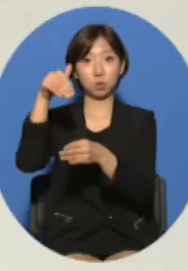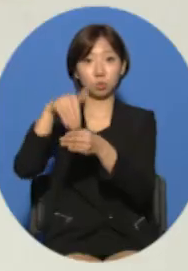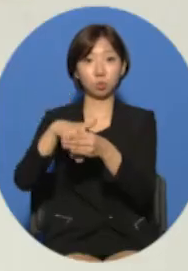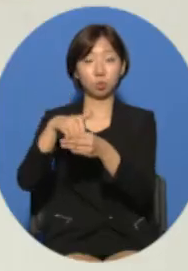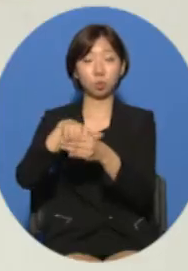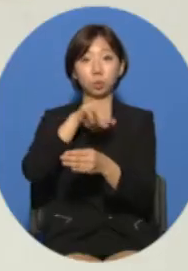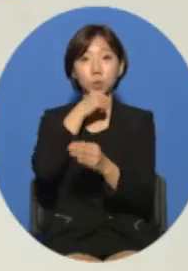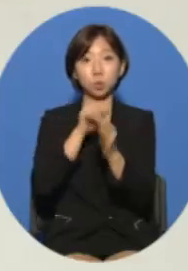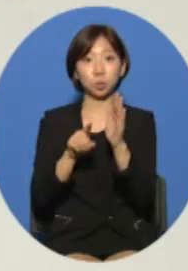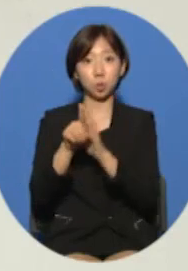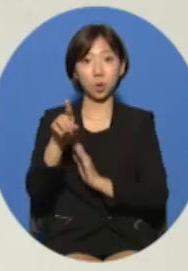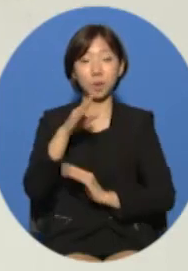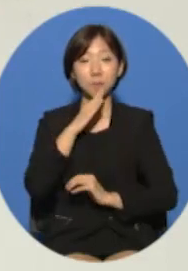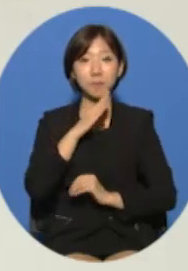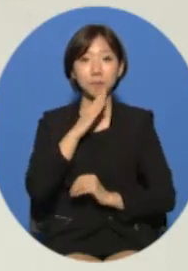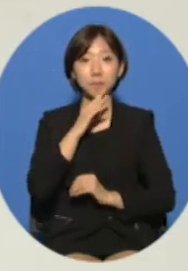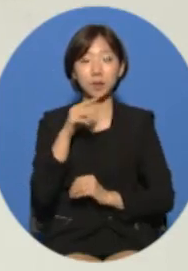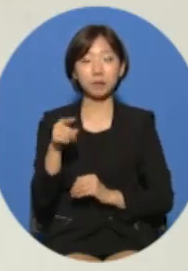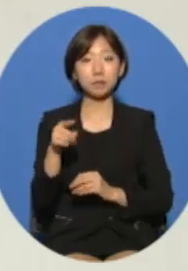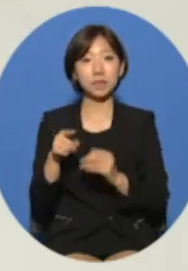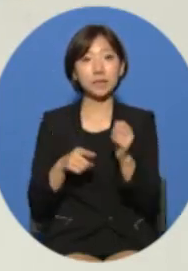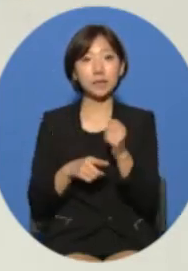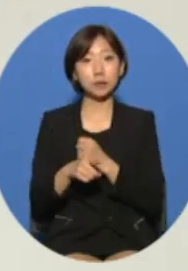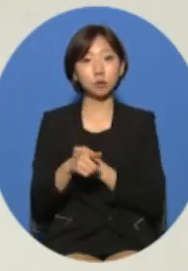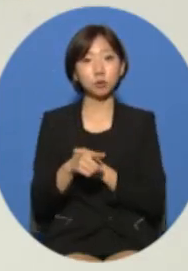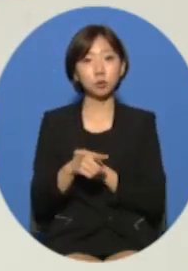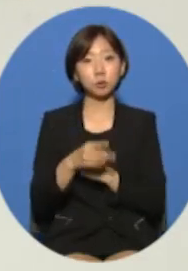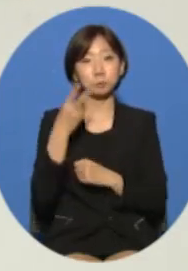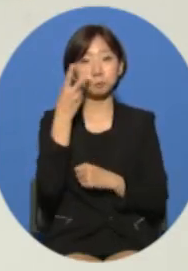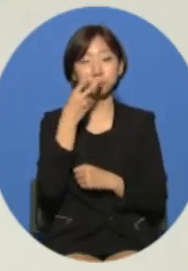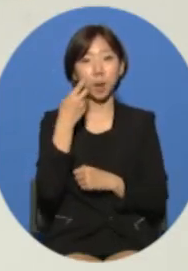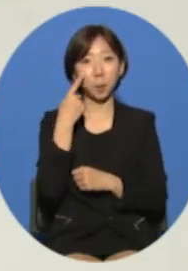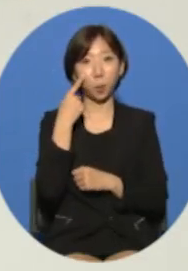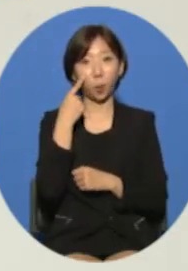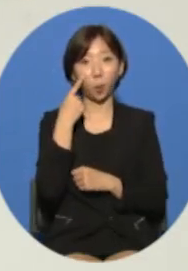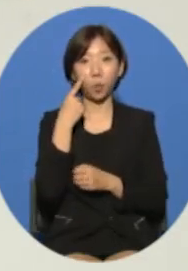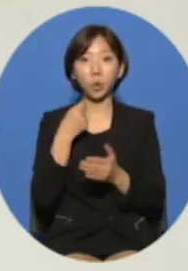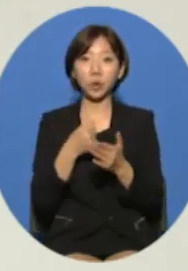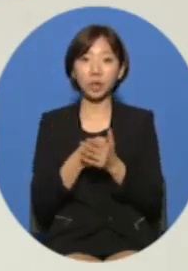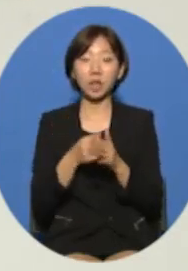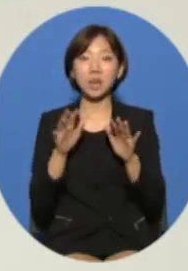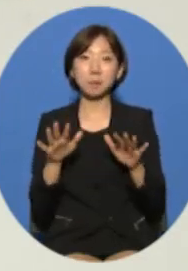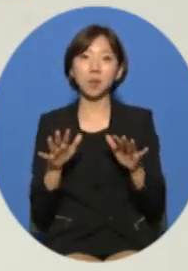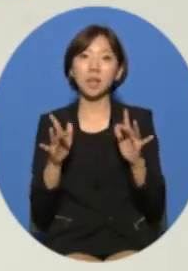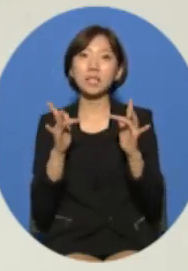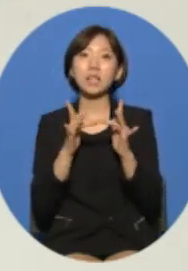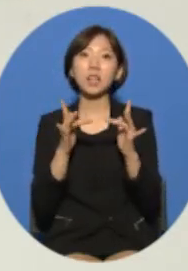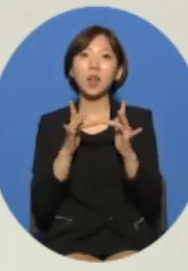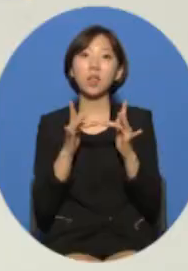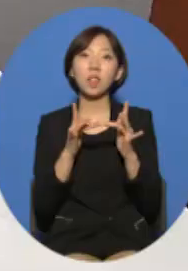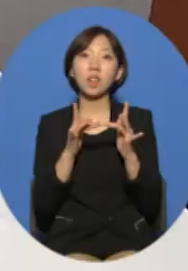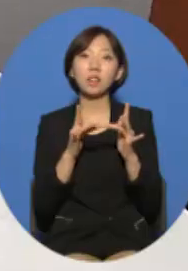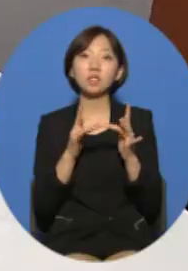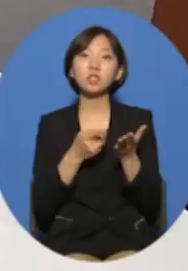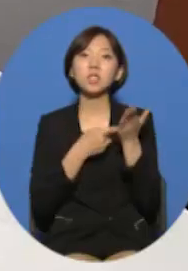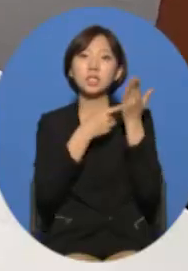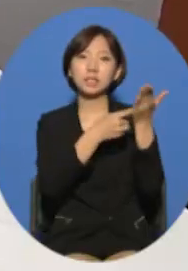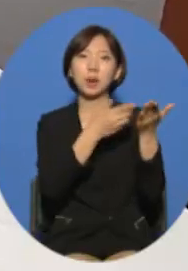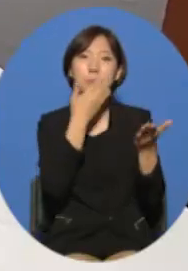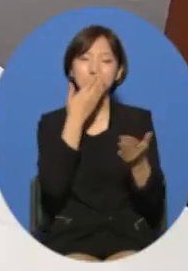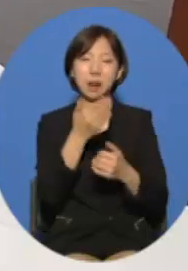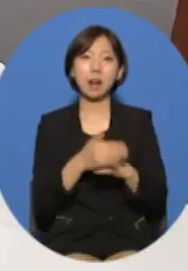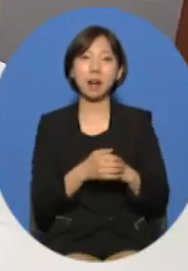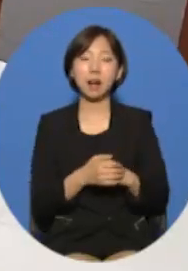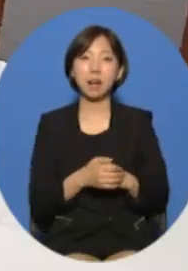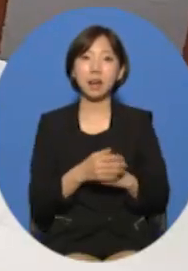그래서 하여튼 이번에 그 투표자 수가 증가한 이유를 이렇게 한 번씩 보니까 네. 이번에는 이제 인터넷에 의한 신고 신청도 가능하도록 이렇게 해놨고요.